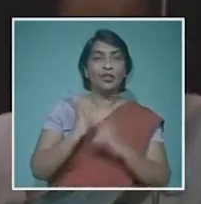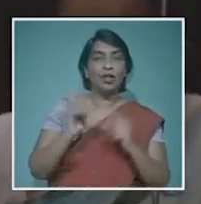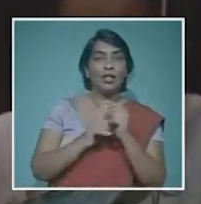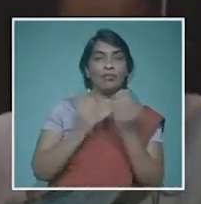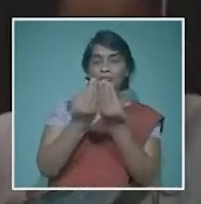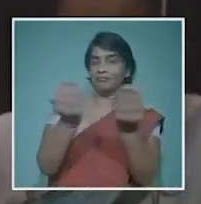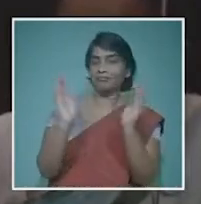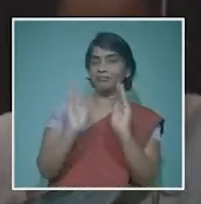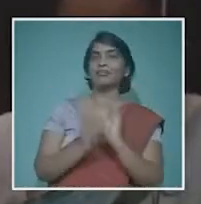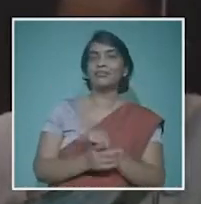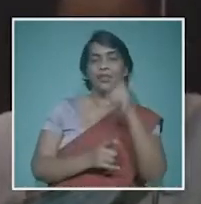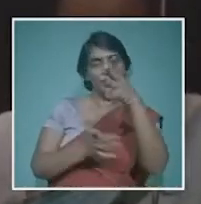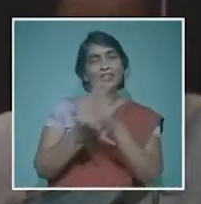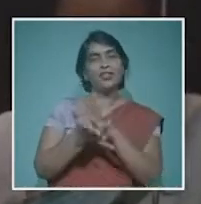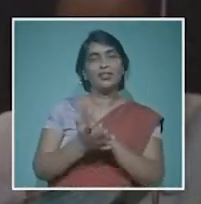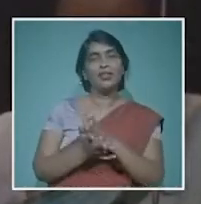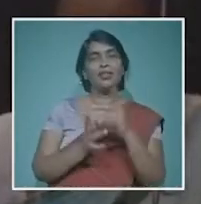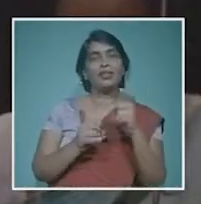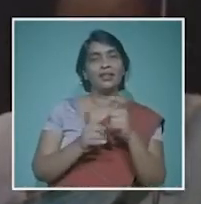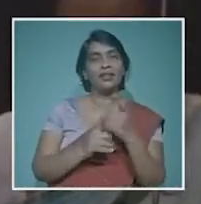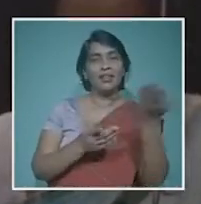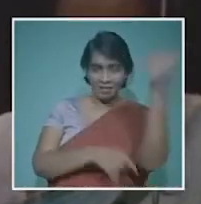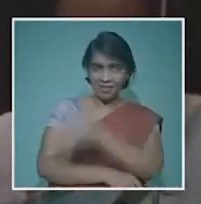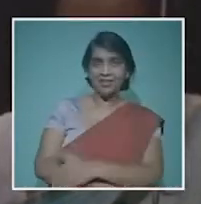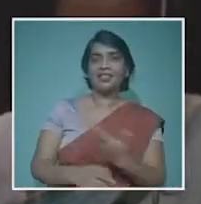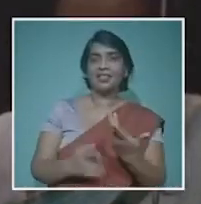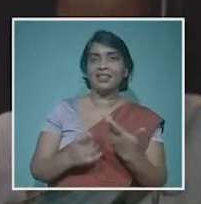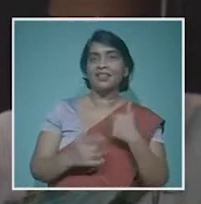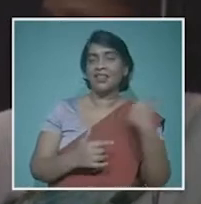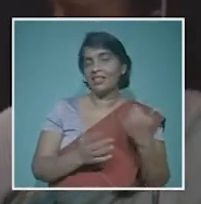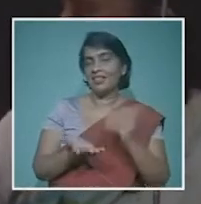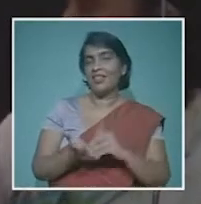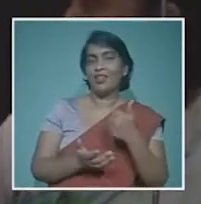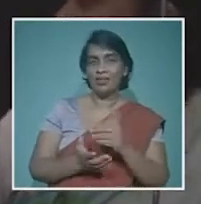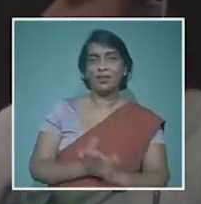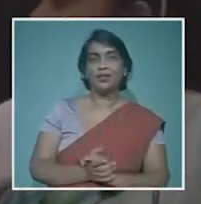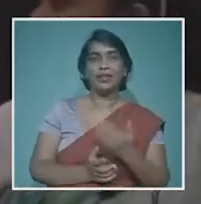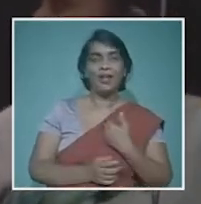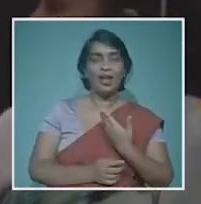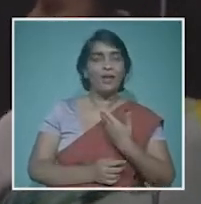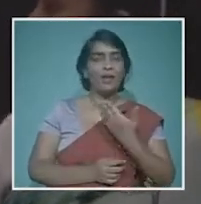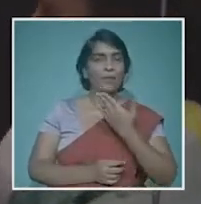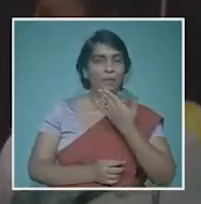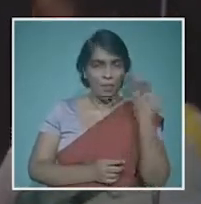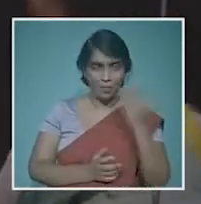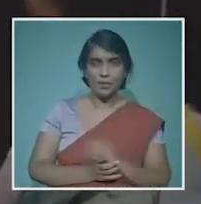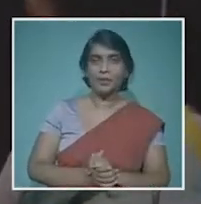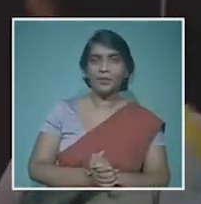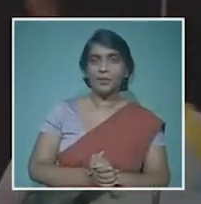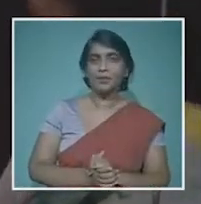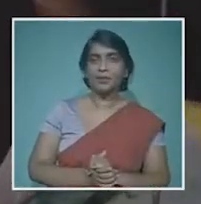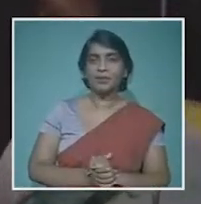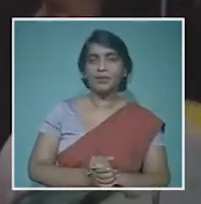කරගෙන ඉන්නේ නැති ලස්සන. ඉතින් ඔයා සතුටු වෙන්න ඕන ඩයිසිර. තාම නම් මේ වඩුණා නම් තවත් හොඳයි. අපට පුළුවන් වෙයි අපට